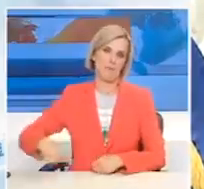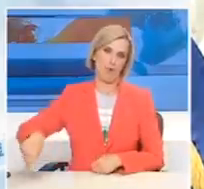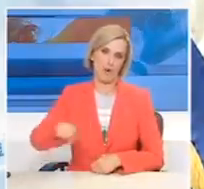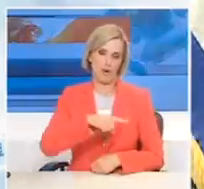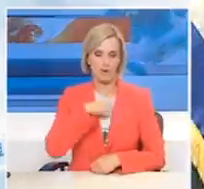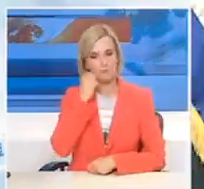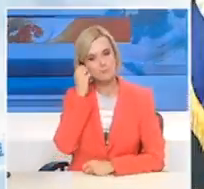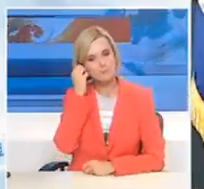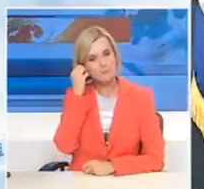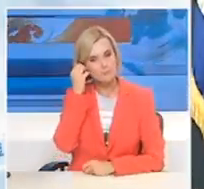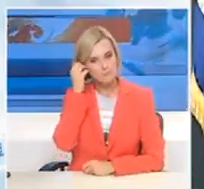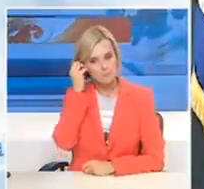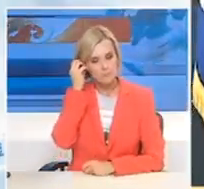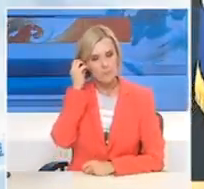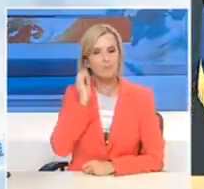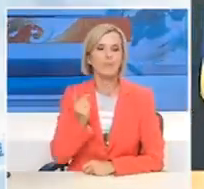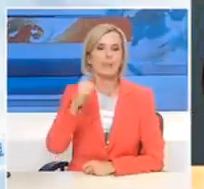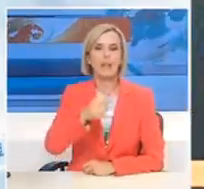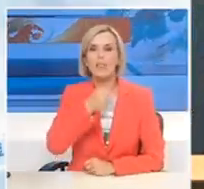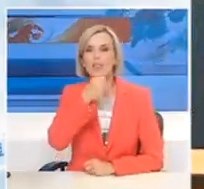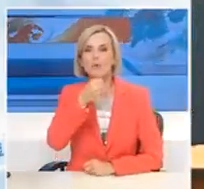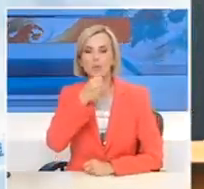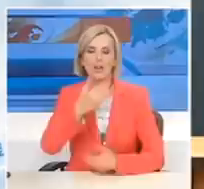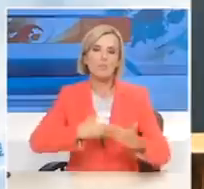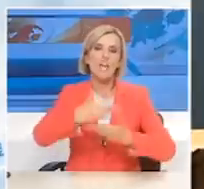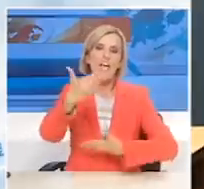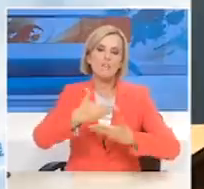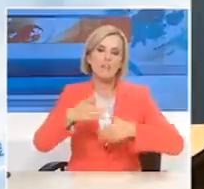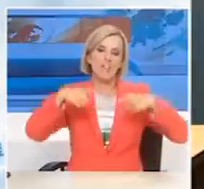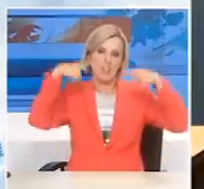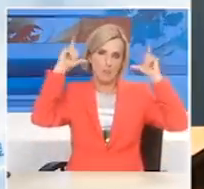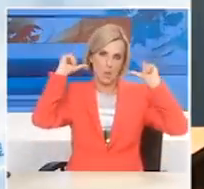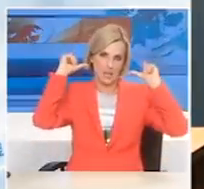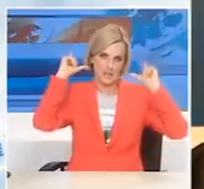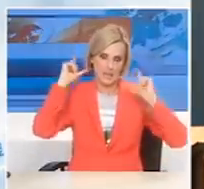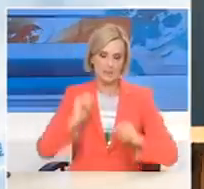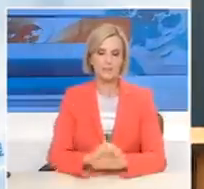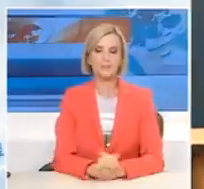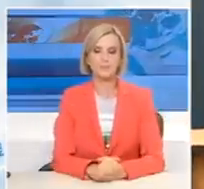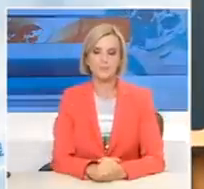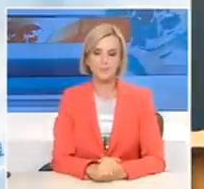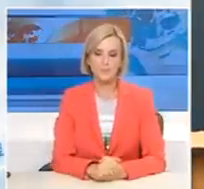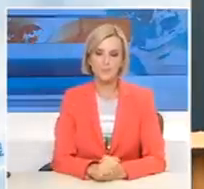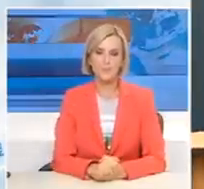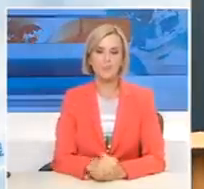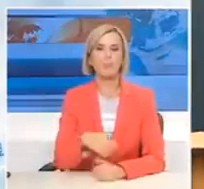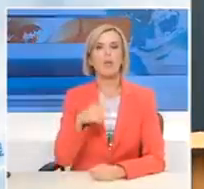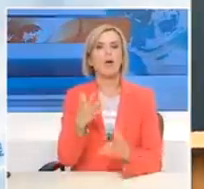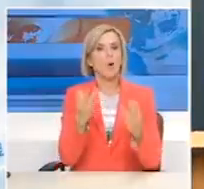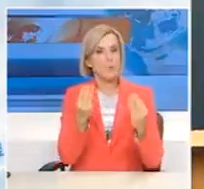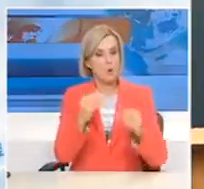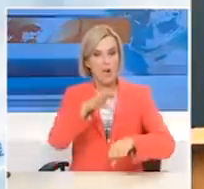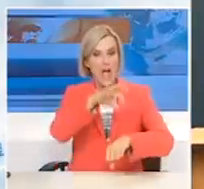Η κυρία μιλά από την εφημερίδα Δημοκρατία. Κύριε Τσιόδρα, σύμφωνα με τα στοιχεία που έχετε στη διάθεσή σας από το Μητρό Ασθενών με